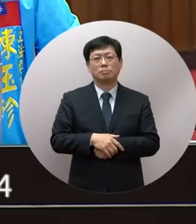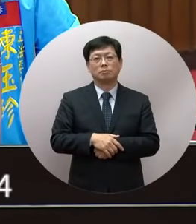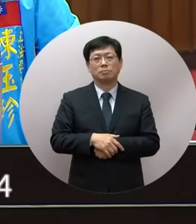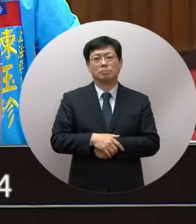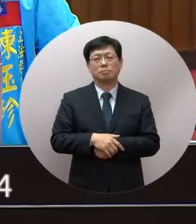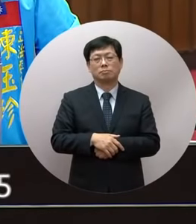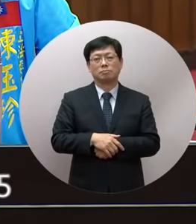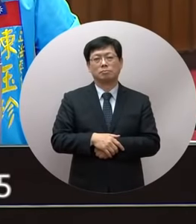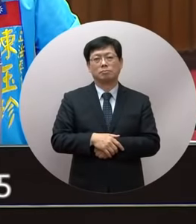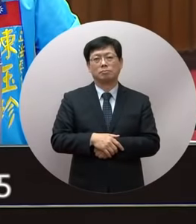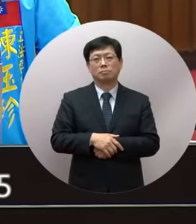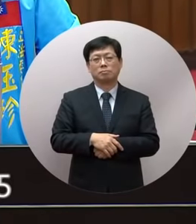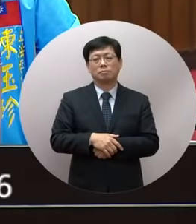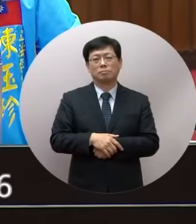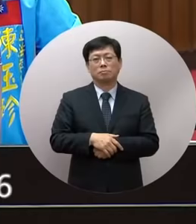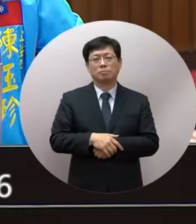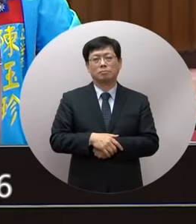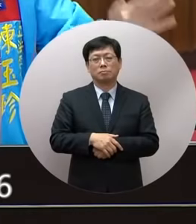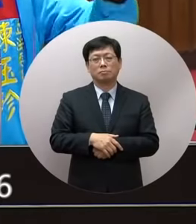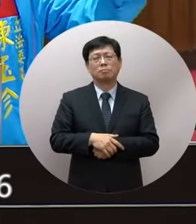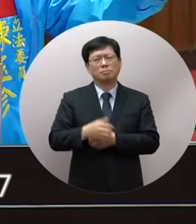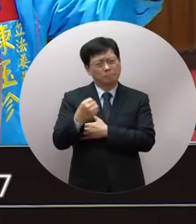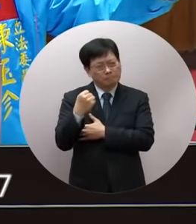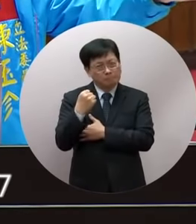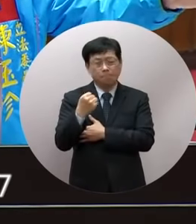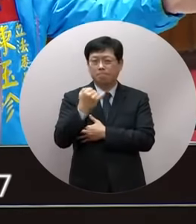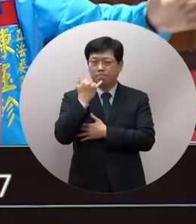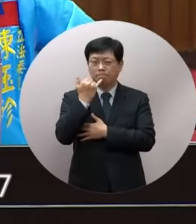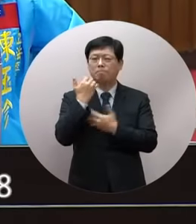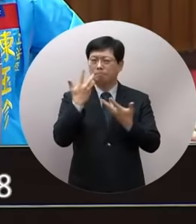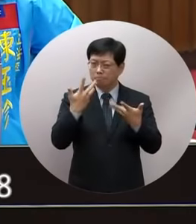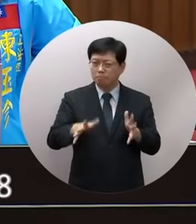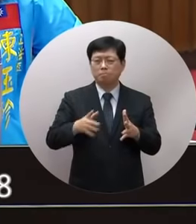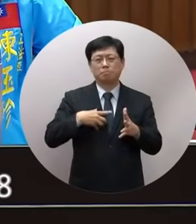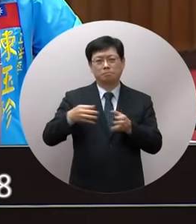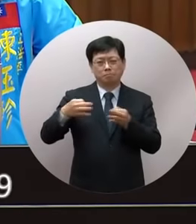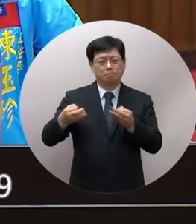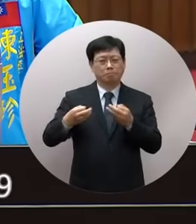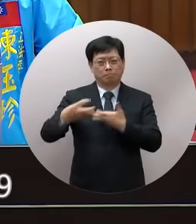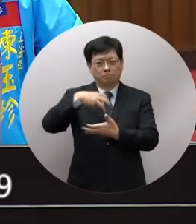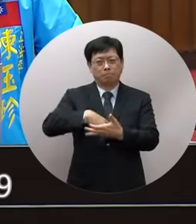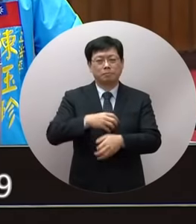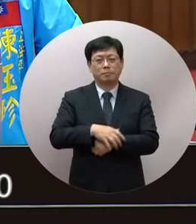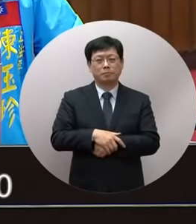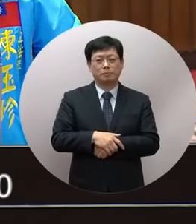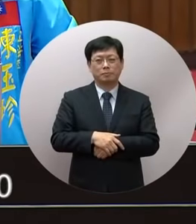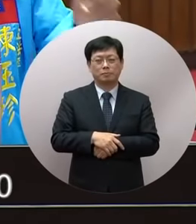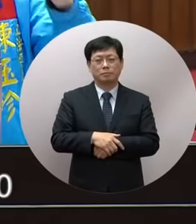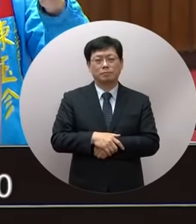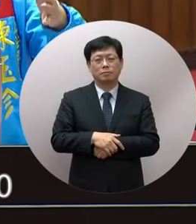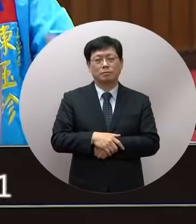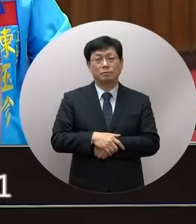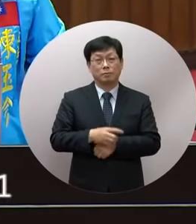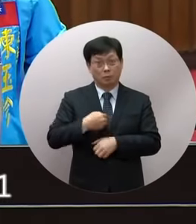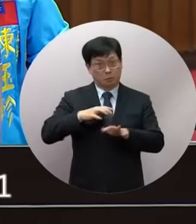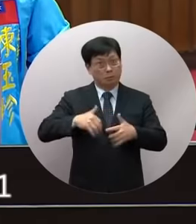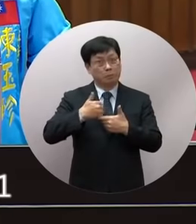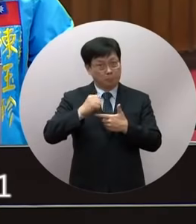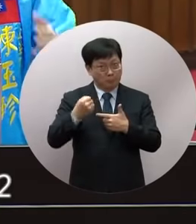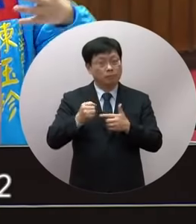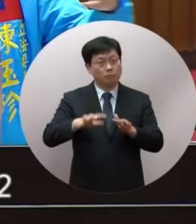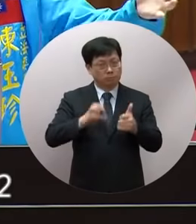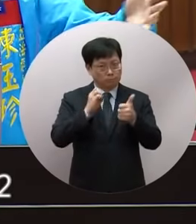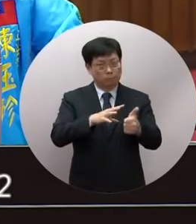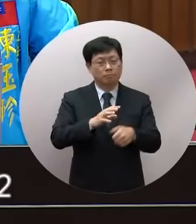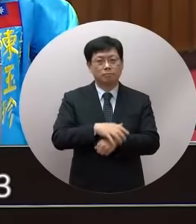布哪些方面都会 尽量就是希望多一点的产业 以6月2号宣布为准， 那就是我跟您建议嘛，